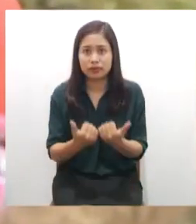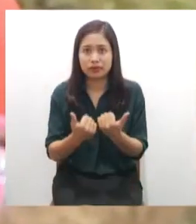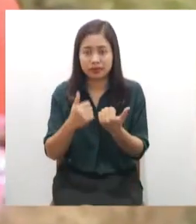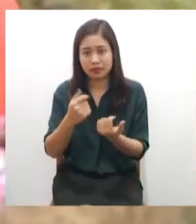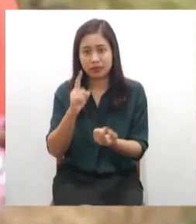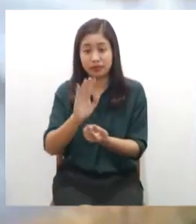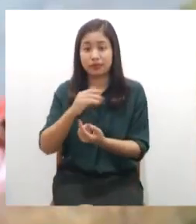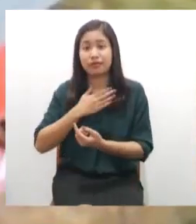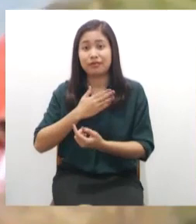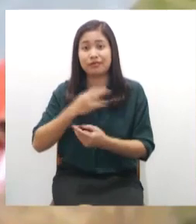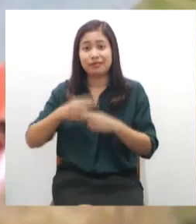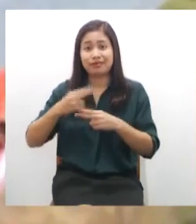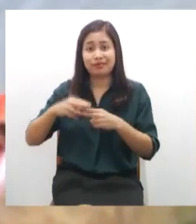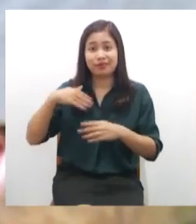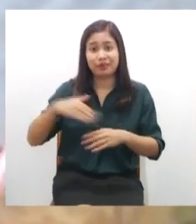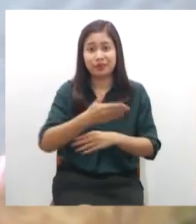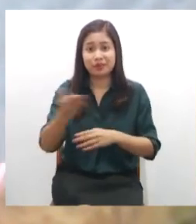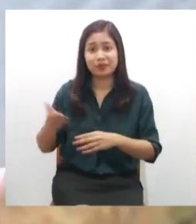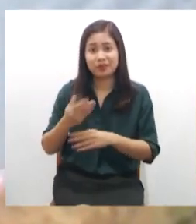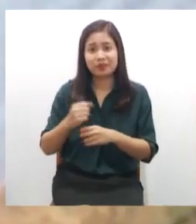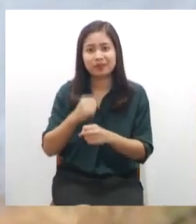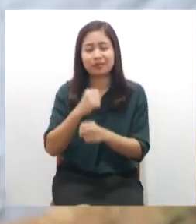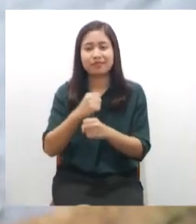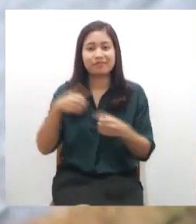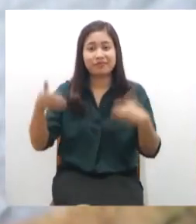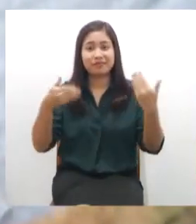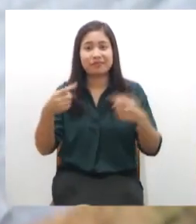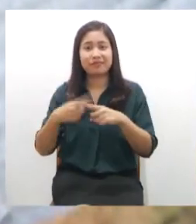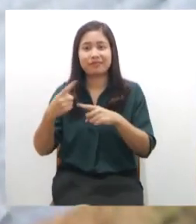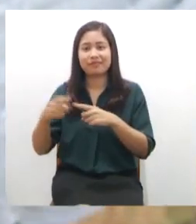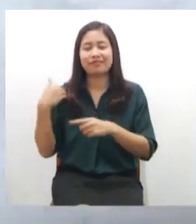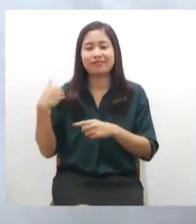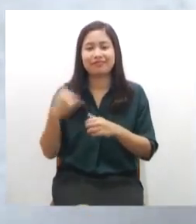กินด้วงวันนี้พวกเราจะมาทำเตาเผาถ่านกันนะครับ